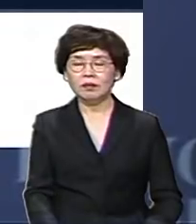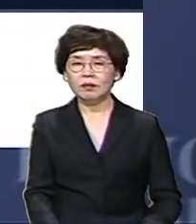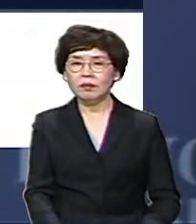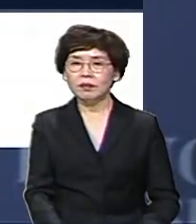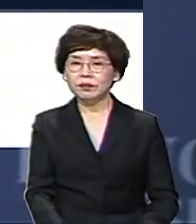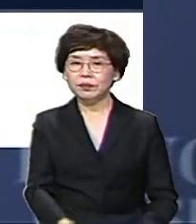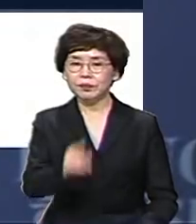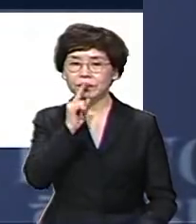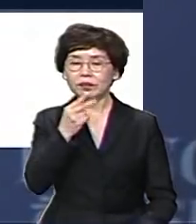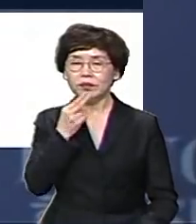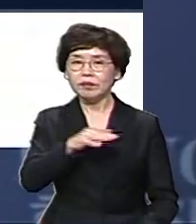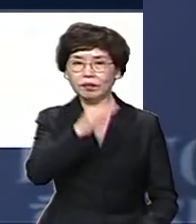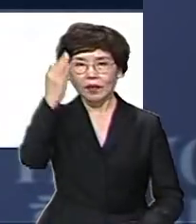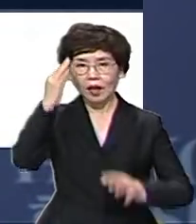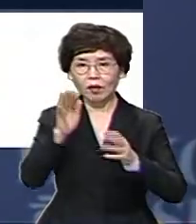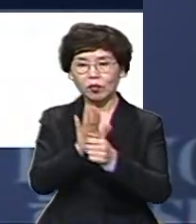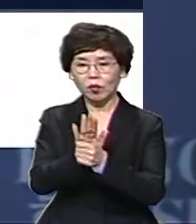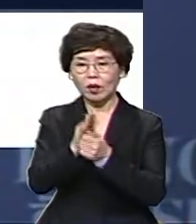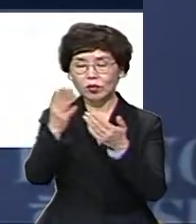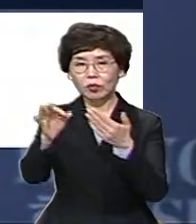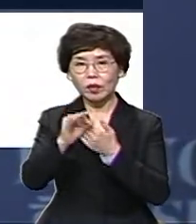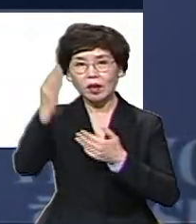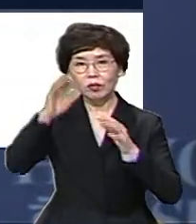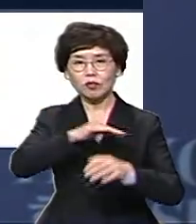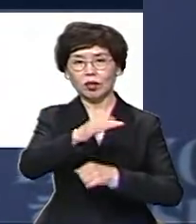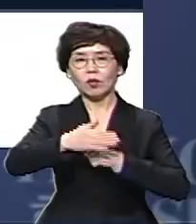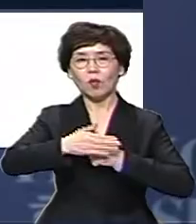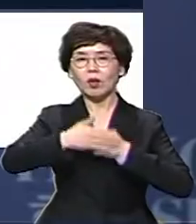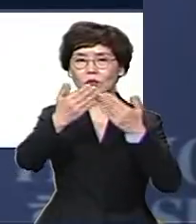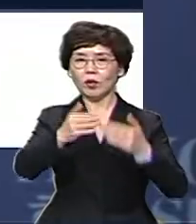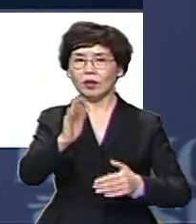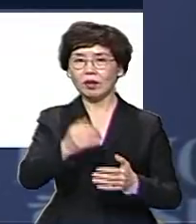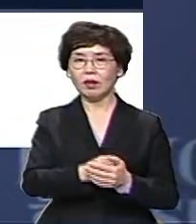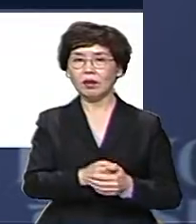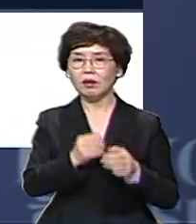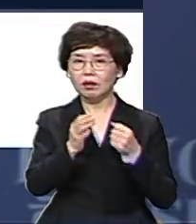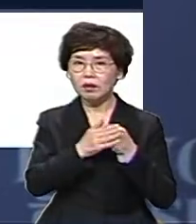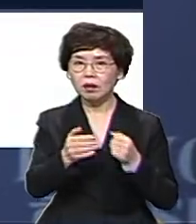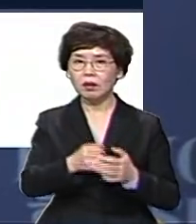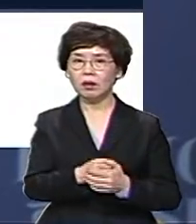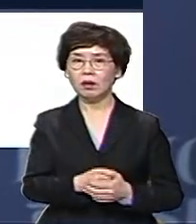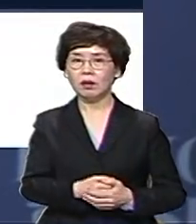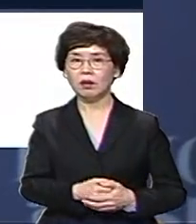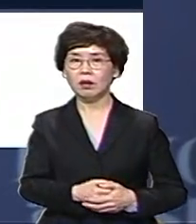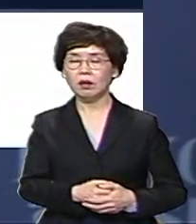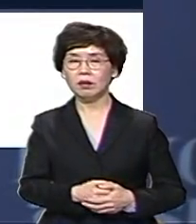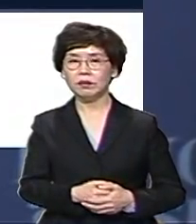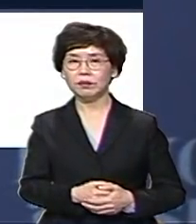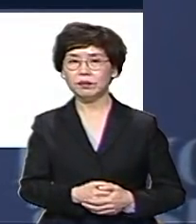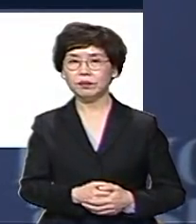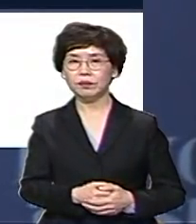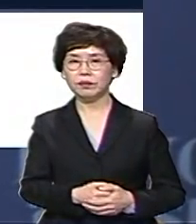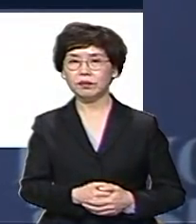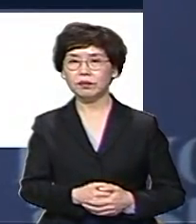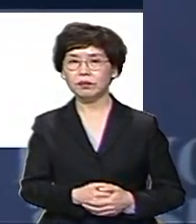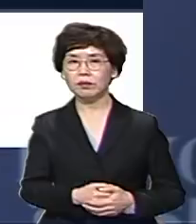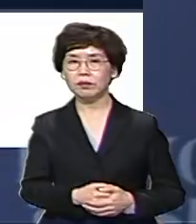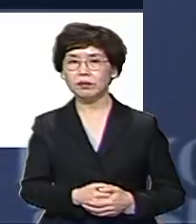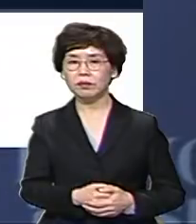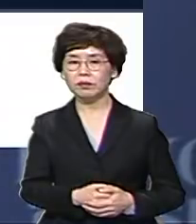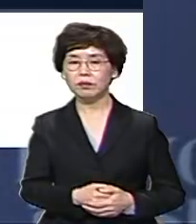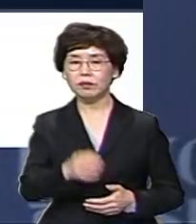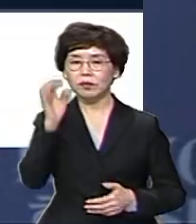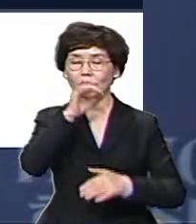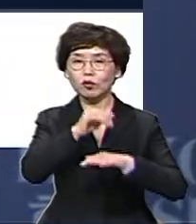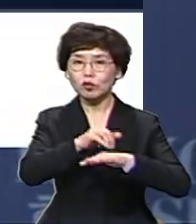수천만 달러를 쓰기 때문에 그것을 보기 좋은 일이 아닙니다. 그렇기 때문에 저는 옛날에 그것을 포기했고 또 앞으로 더 이상 하지